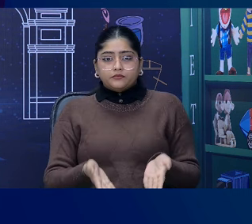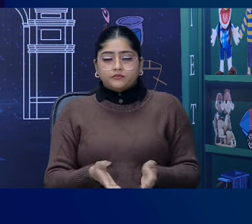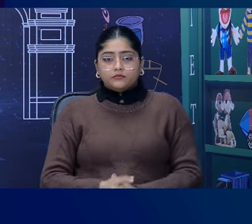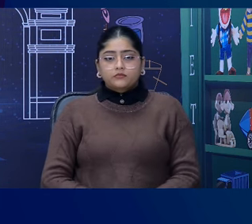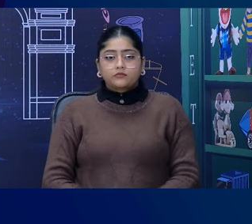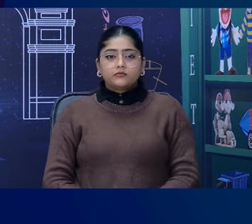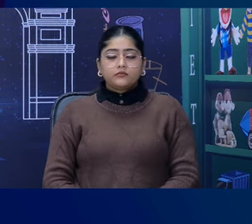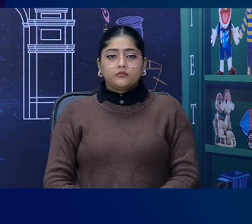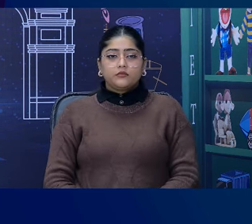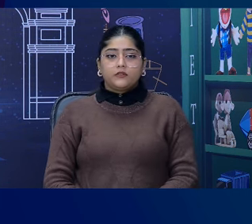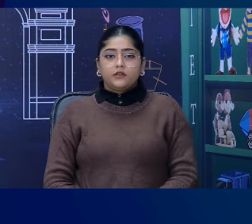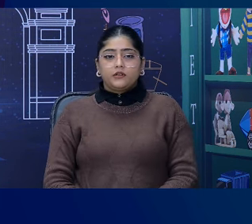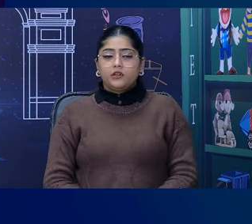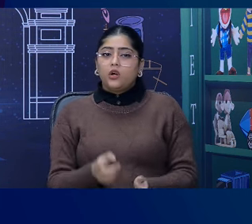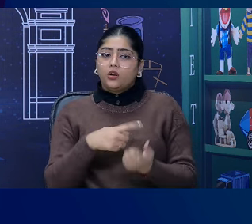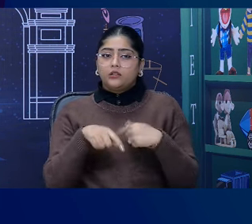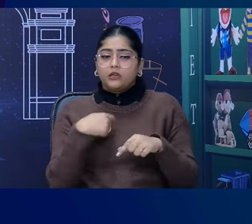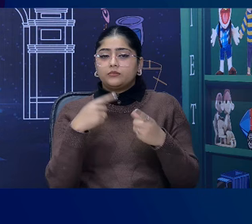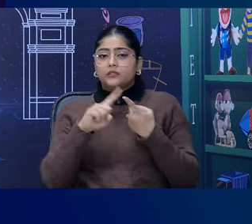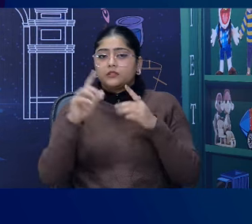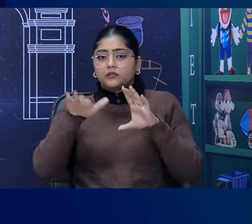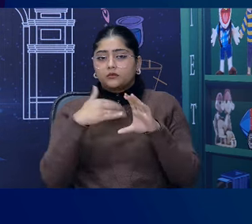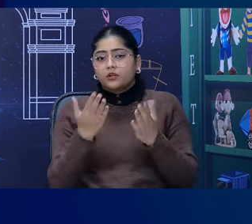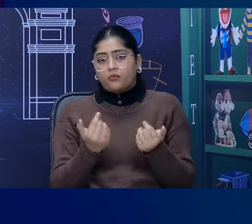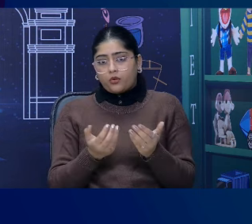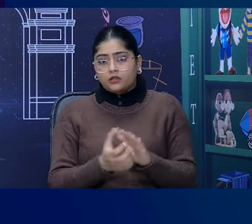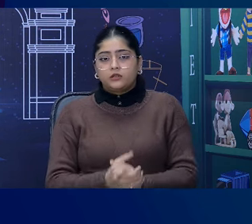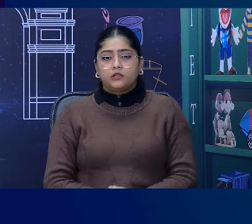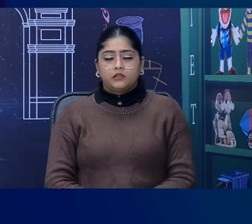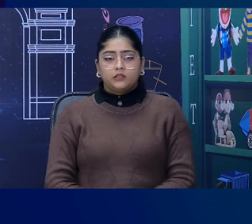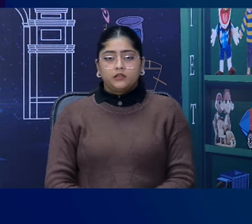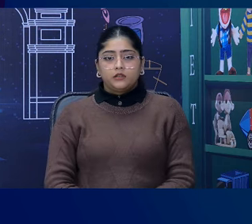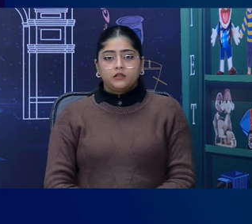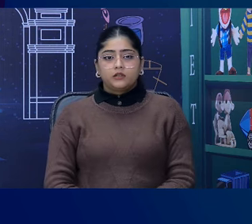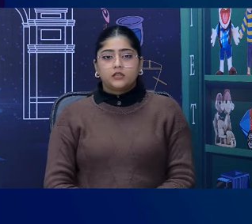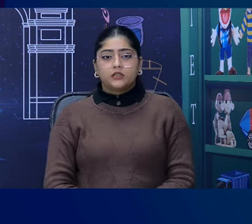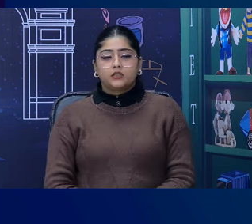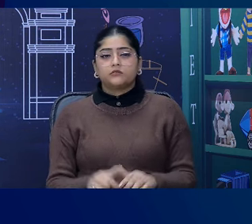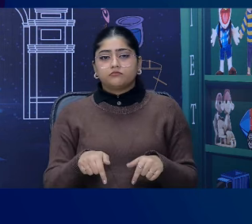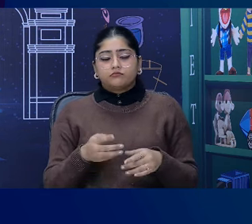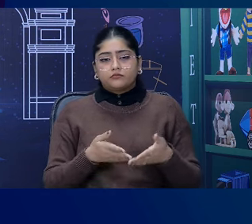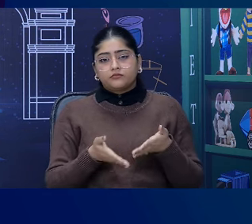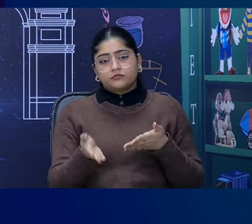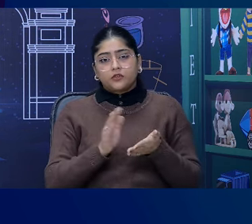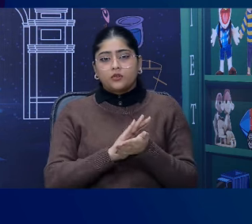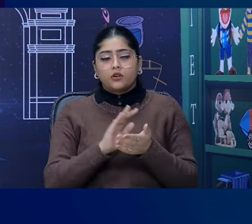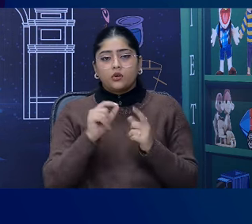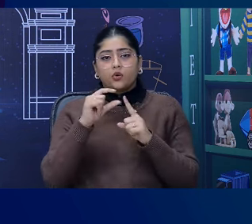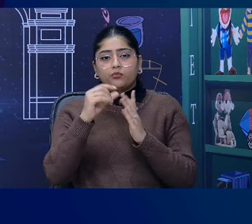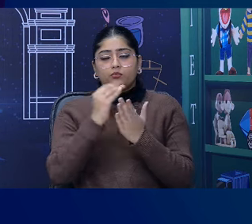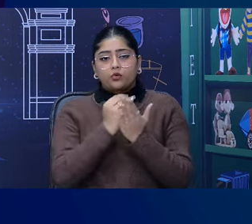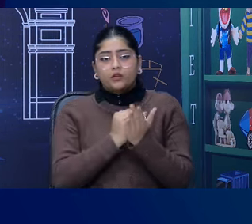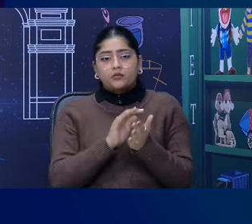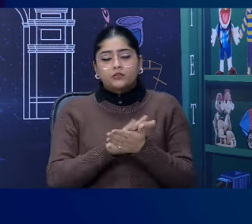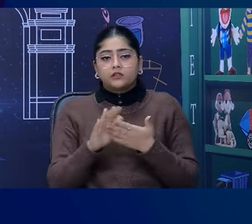dth.in तो आप इस ईमेल एड्रेस पर अपना होमवर्क हमें भेज सकते हैं और अब जाने का समय हो गया लेकिन मैम बहुत ही ब्रीफ में